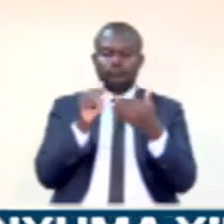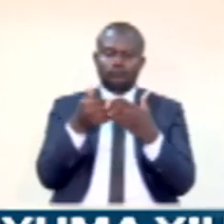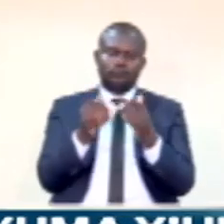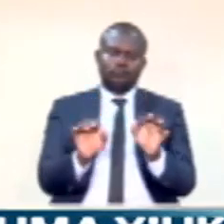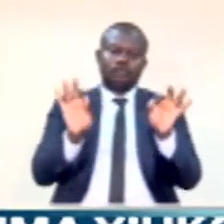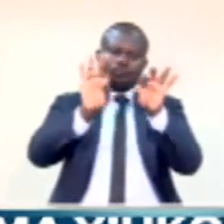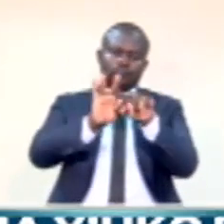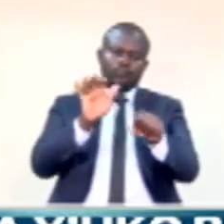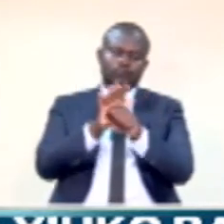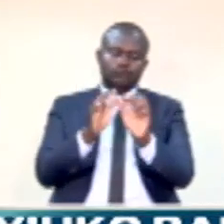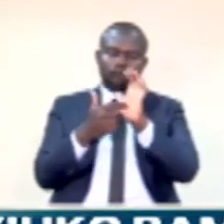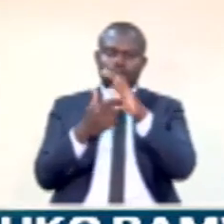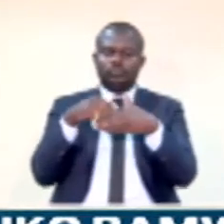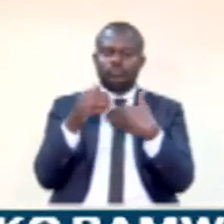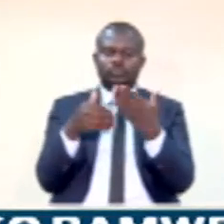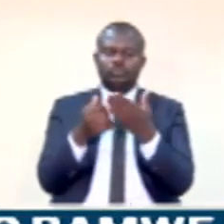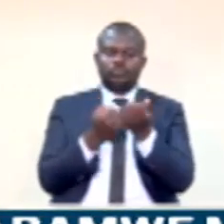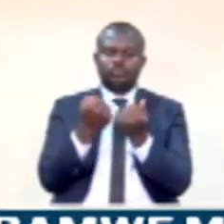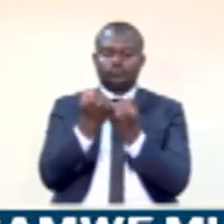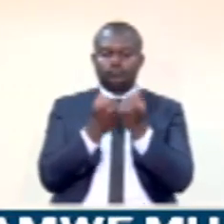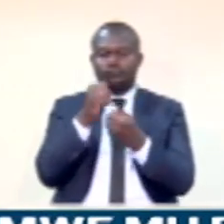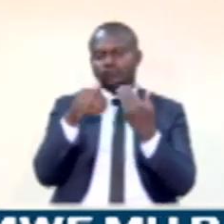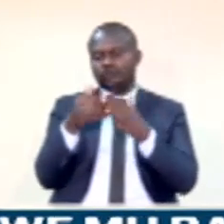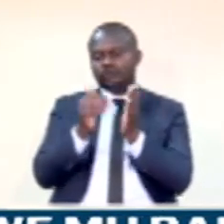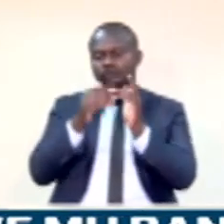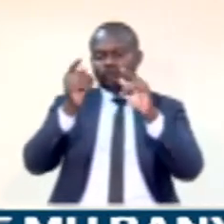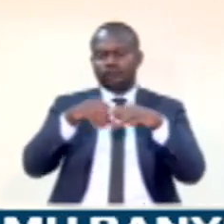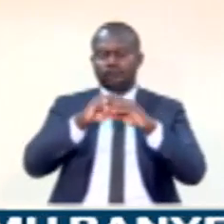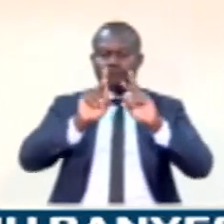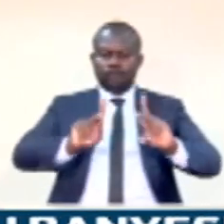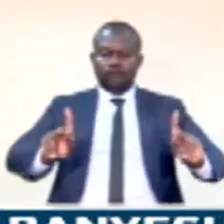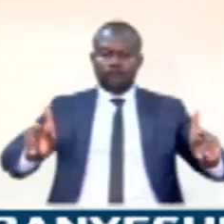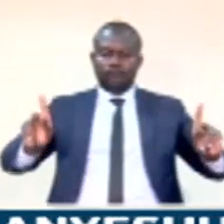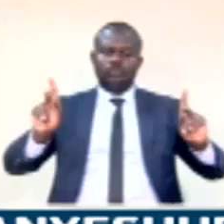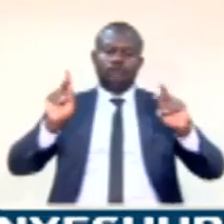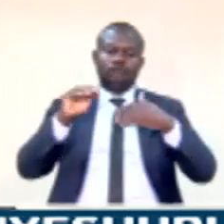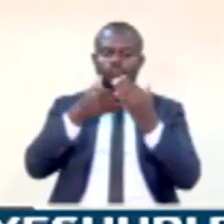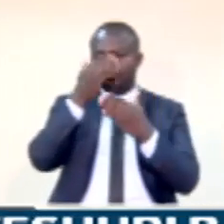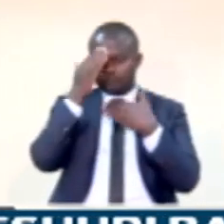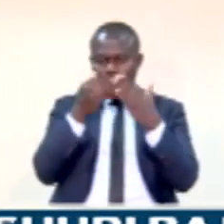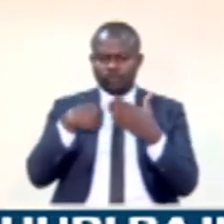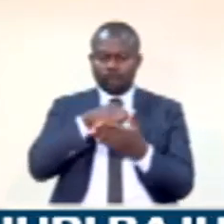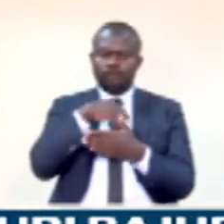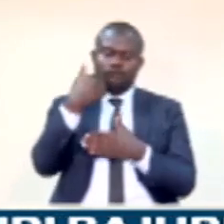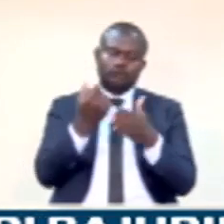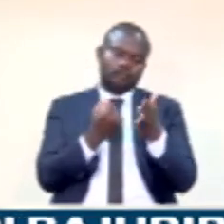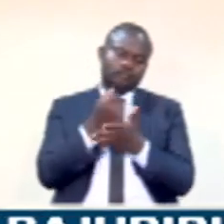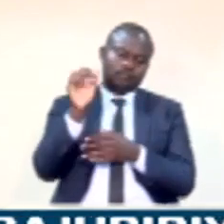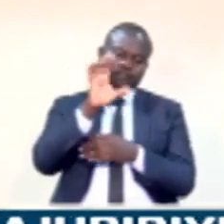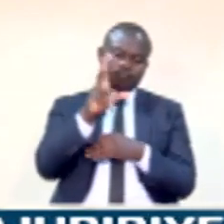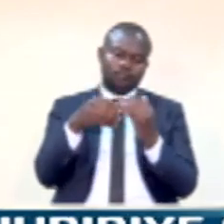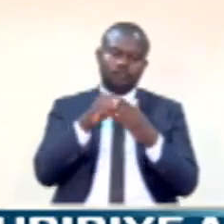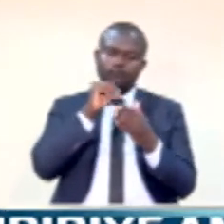ibyo bigaragarira mu busabane bw'abaturage bikazana amahoro n'uburumbuke, kuko nibyo bizatuma Afurika